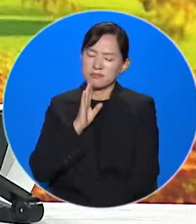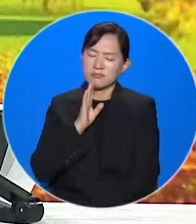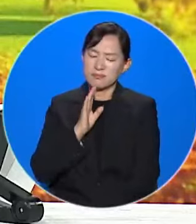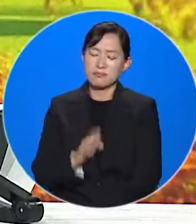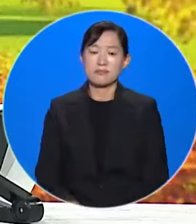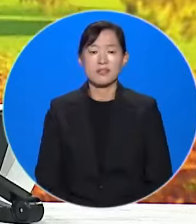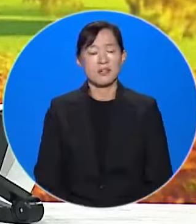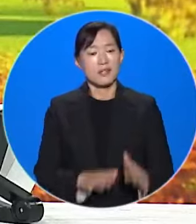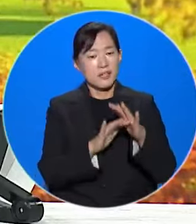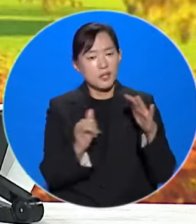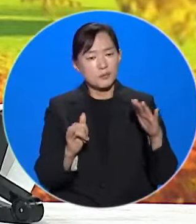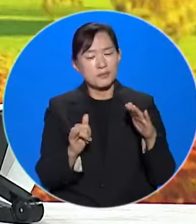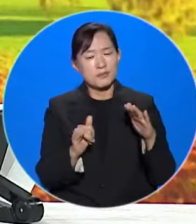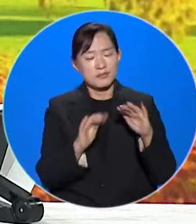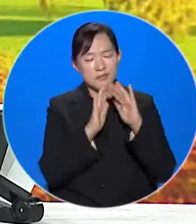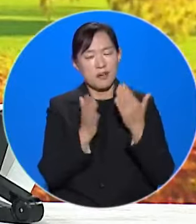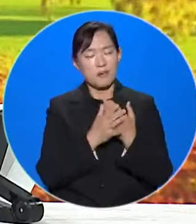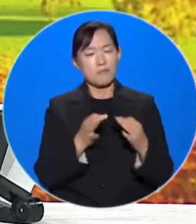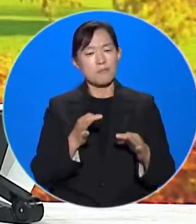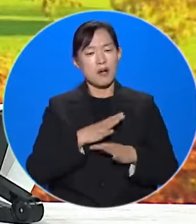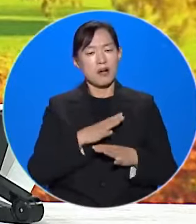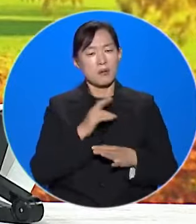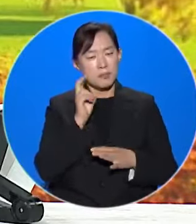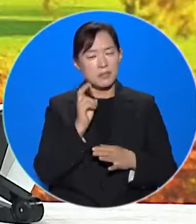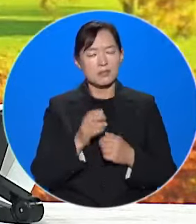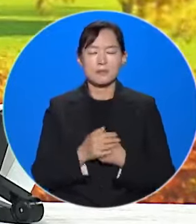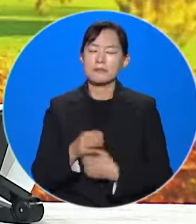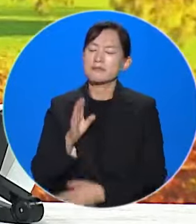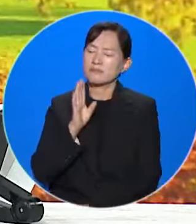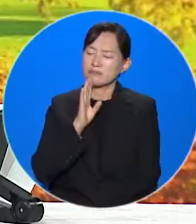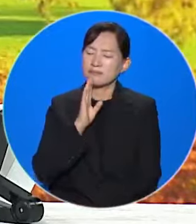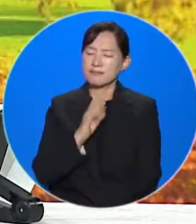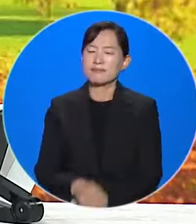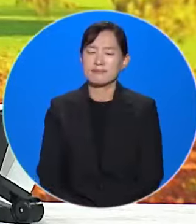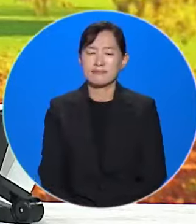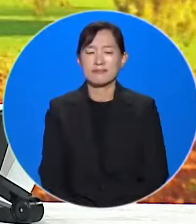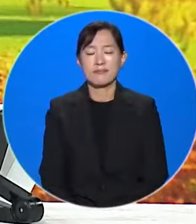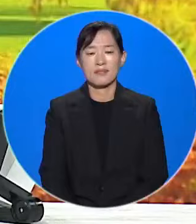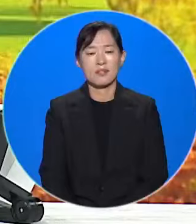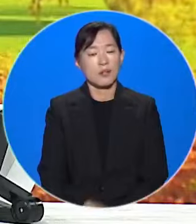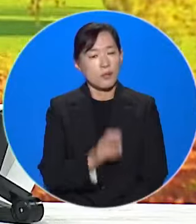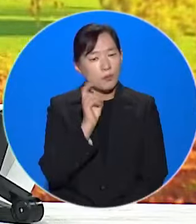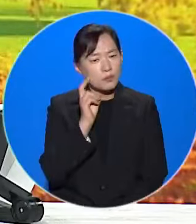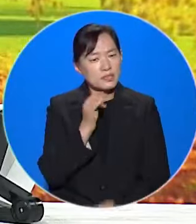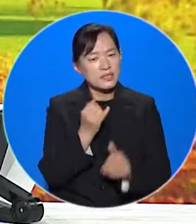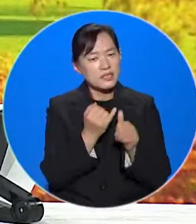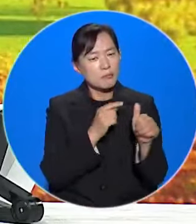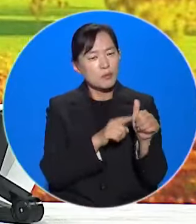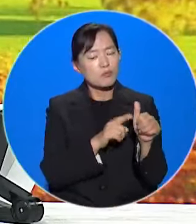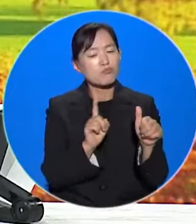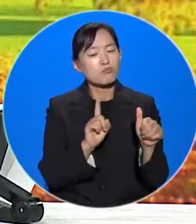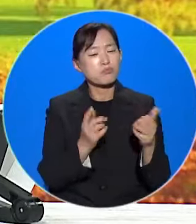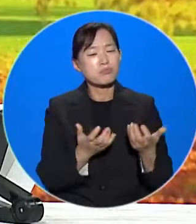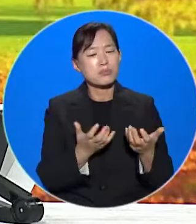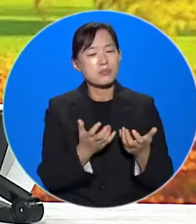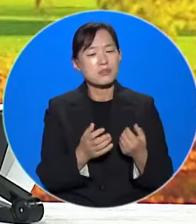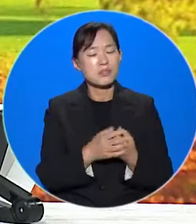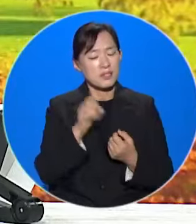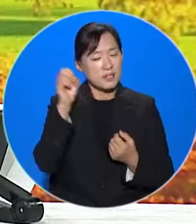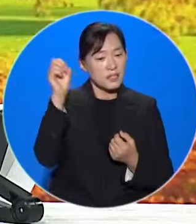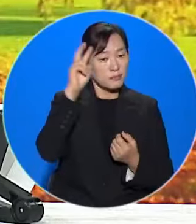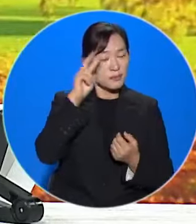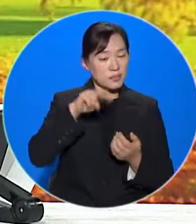네. 가족들도 지금 다들 너무 많이 놀라셨겠어요, 그렇죠? 네네. 혹시 우리 남편분이 어떤 일을 하고 계셨는데 그렇게